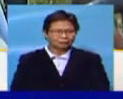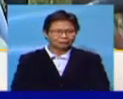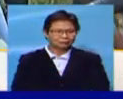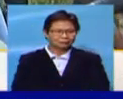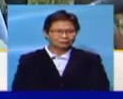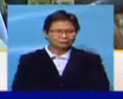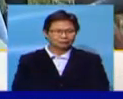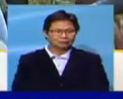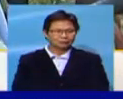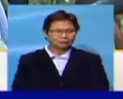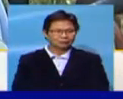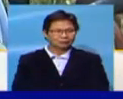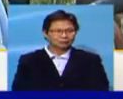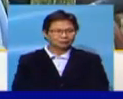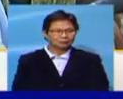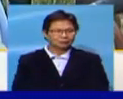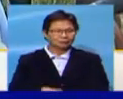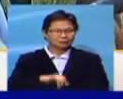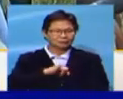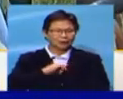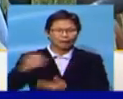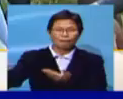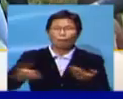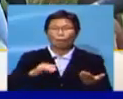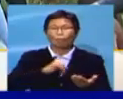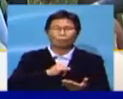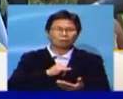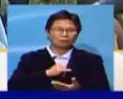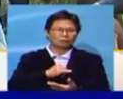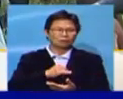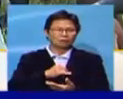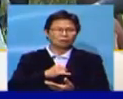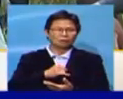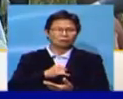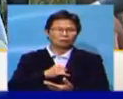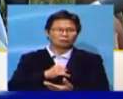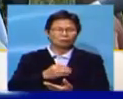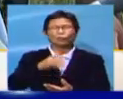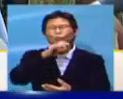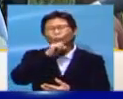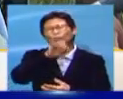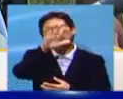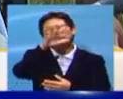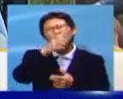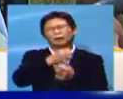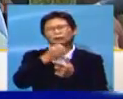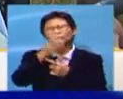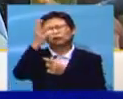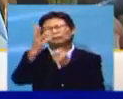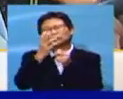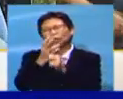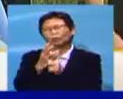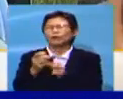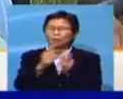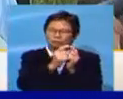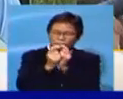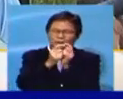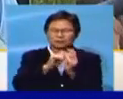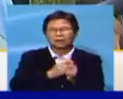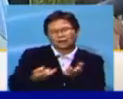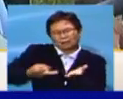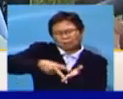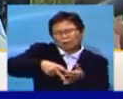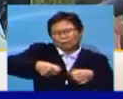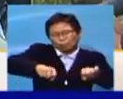Ris dia seb saya dia pada dia umur 6 tahun menemani saya